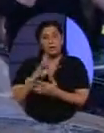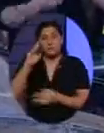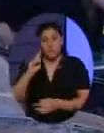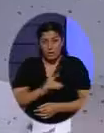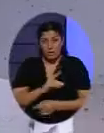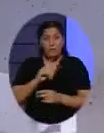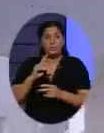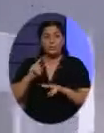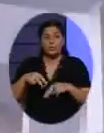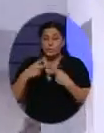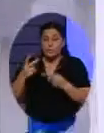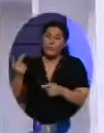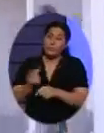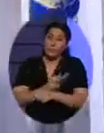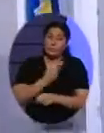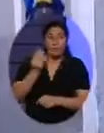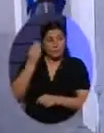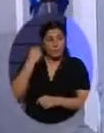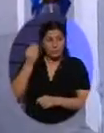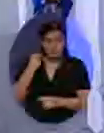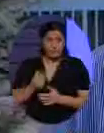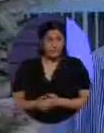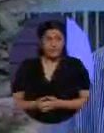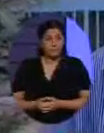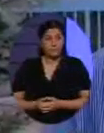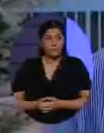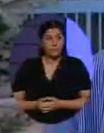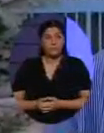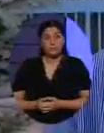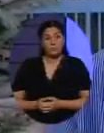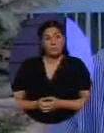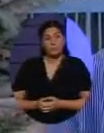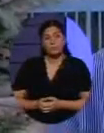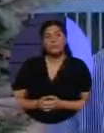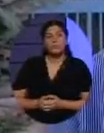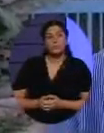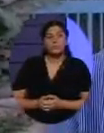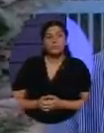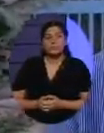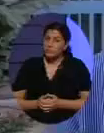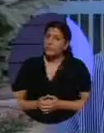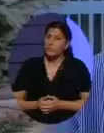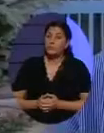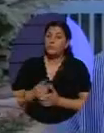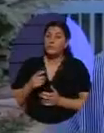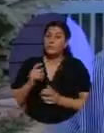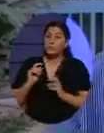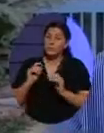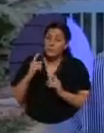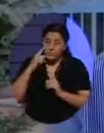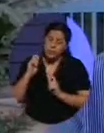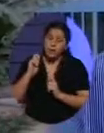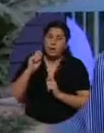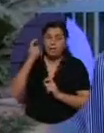בדרום לחזור היום לשגרת לימודים כמעט מלאה. אנחנו בהחלט סומכים על שיקול דעת של שלטונות הצבא